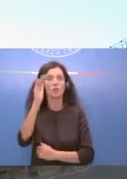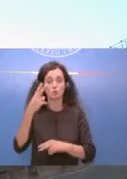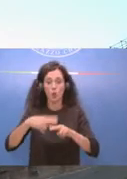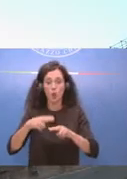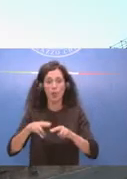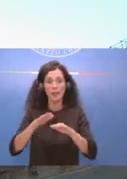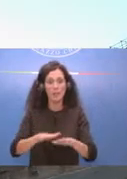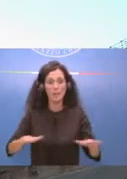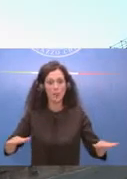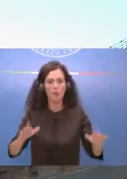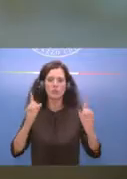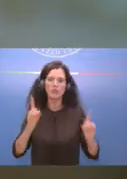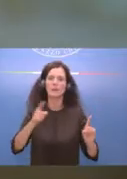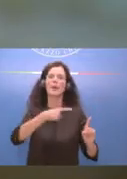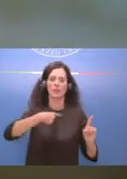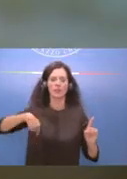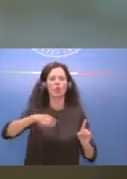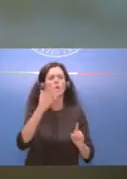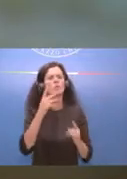sapremo fare noi